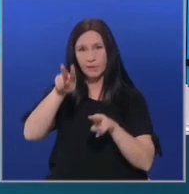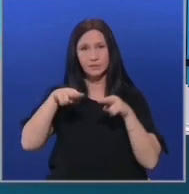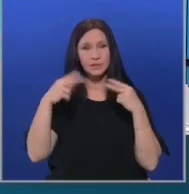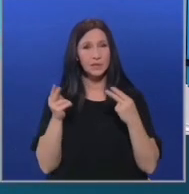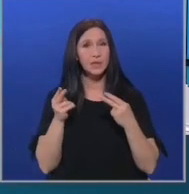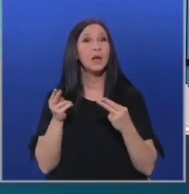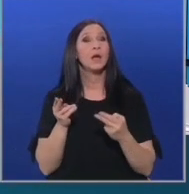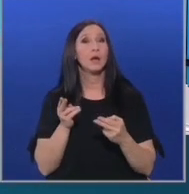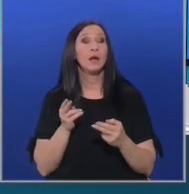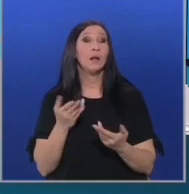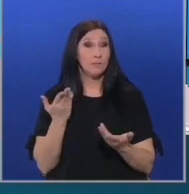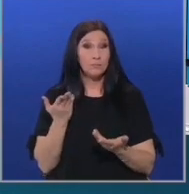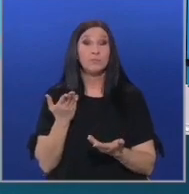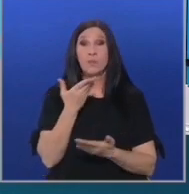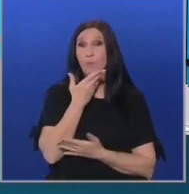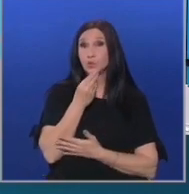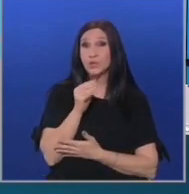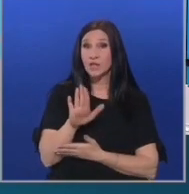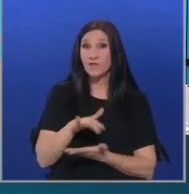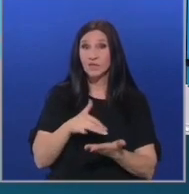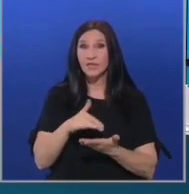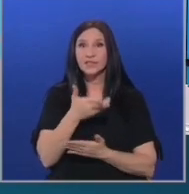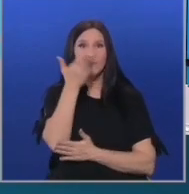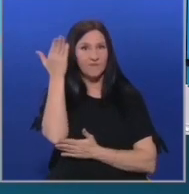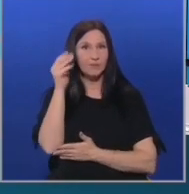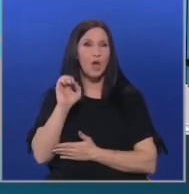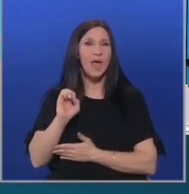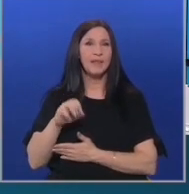уважаеми зрители, на познатият ви адрес